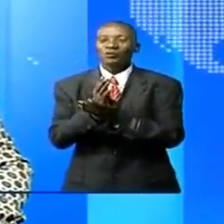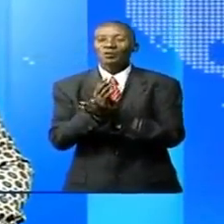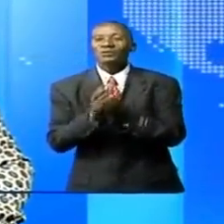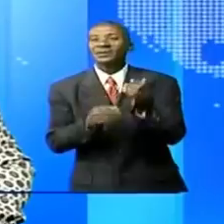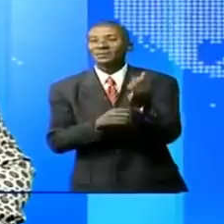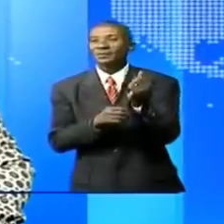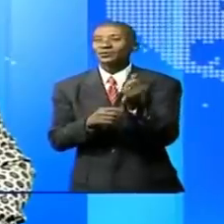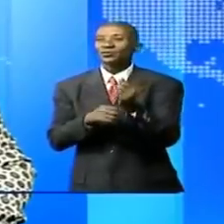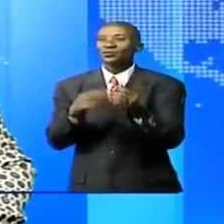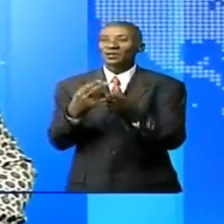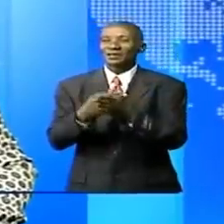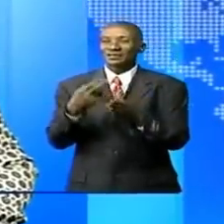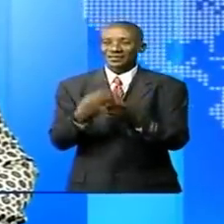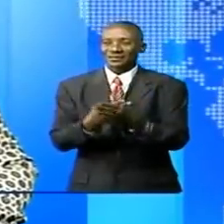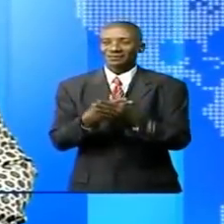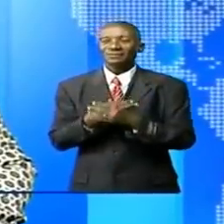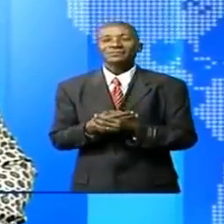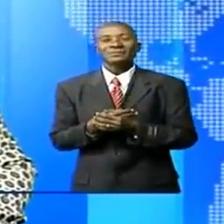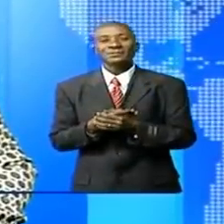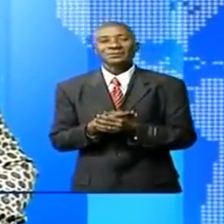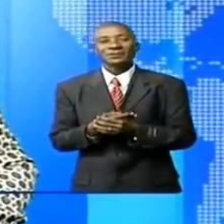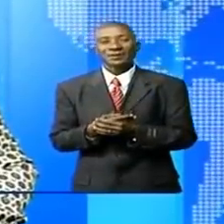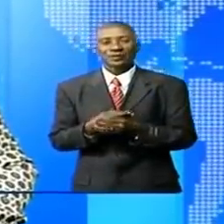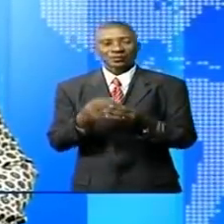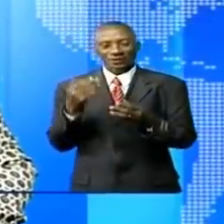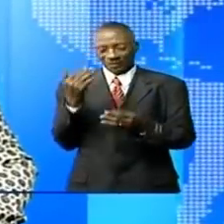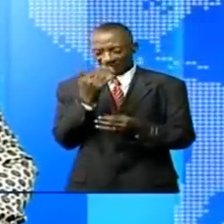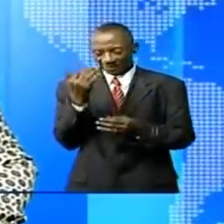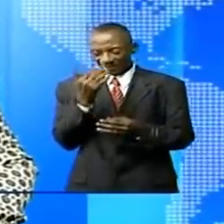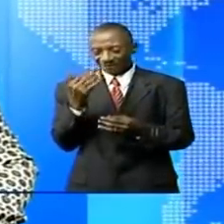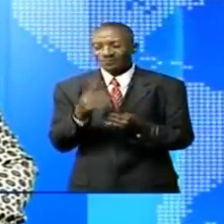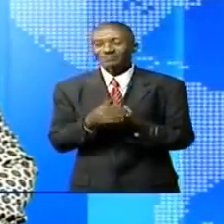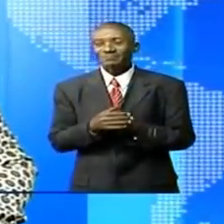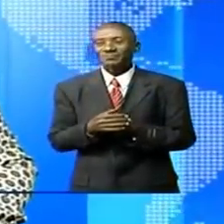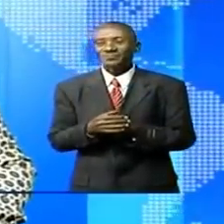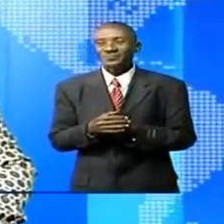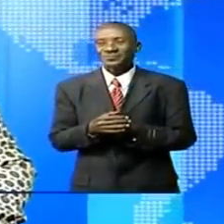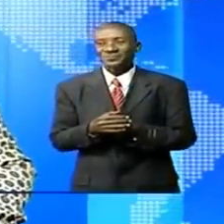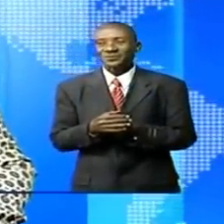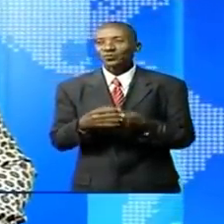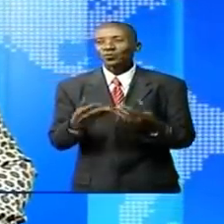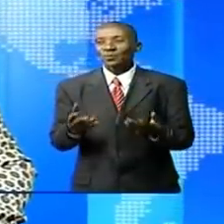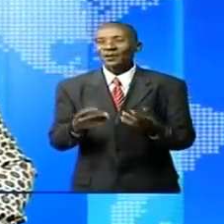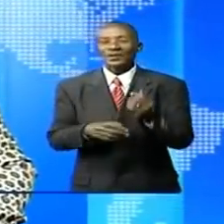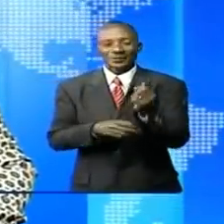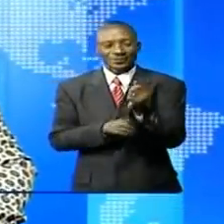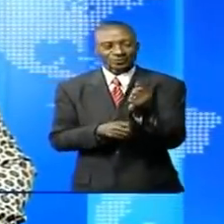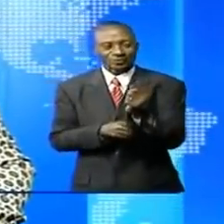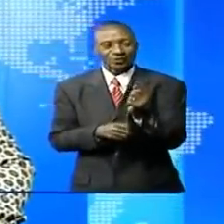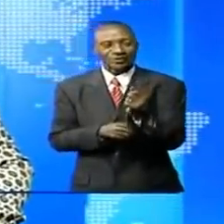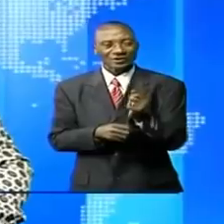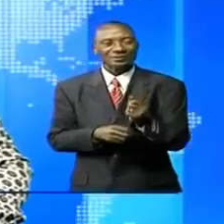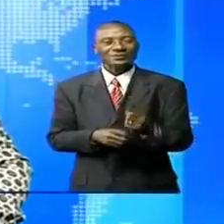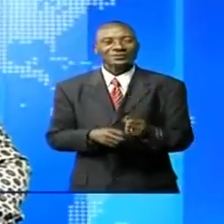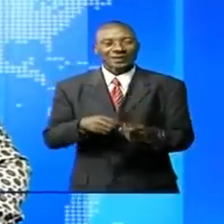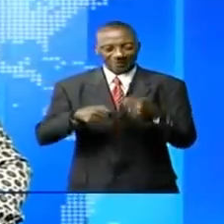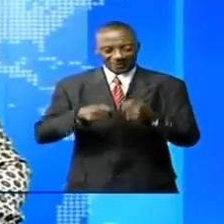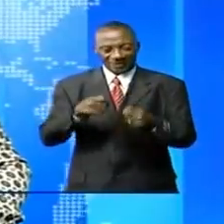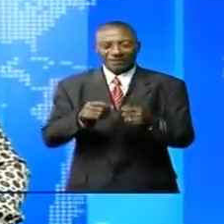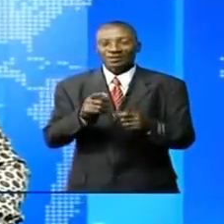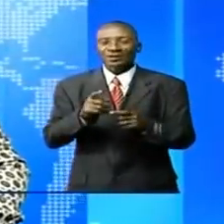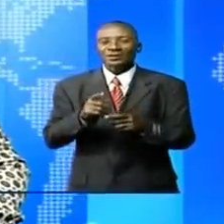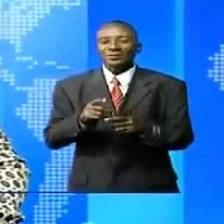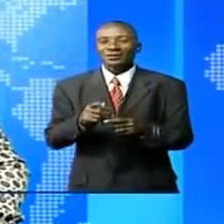Kinshasa, précisément dans la commune de Matete. Ces personnes ont été sensibilisées sur le rôle que chacun peut jouer pour le développement